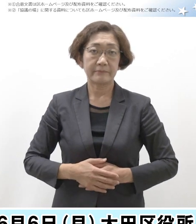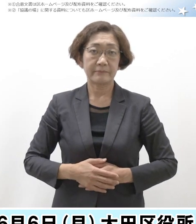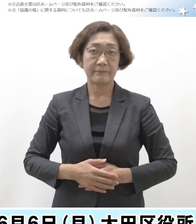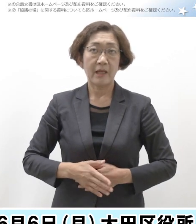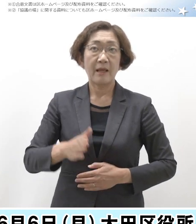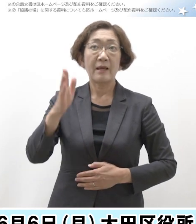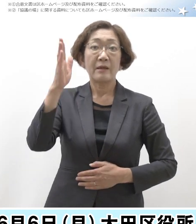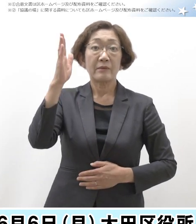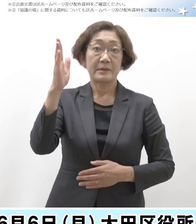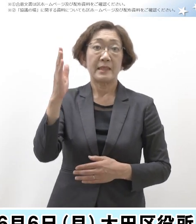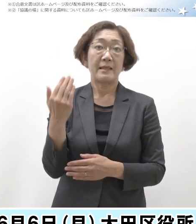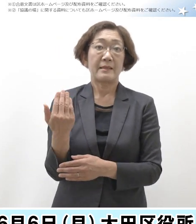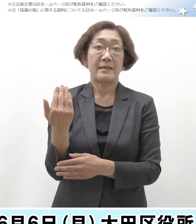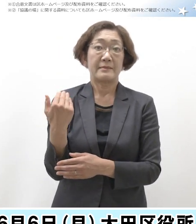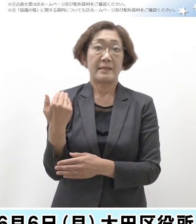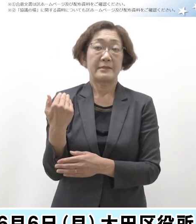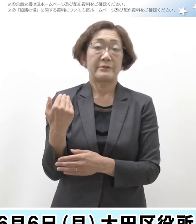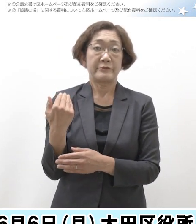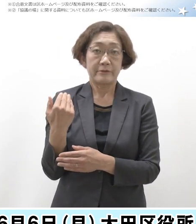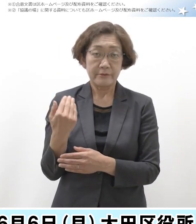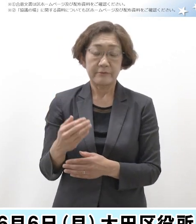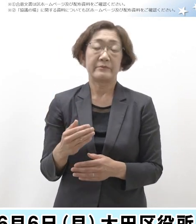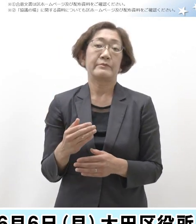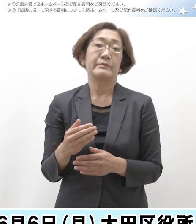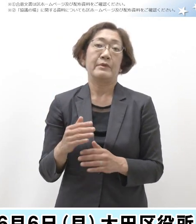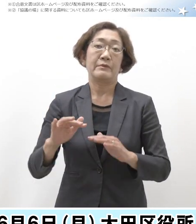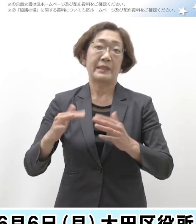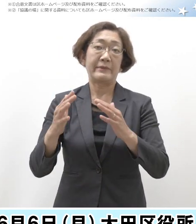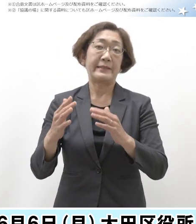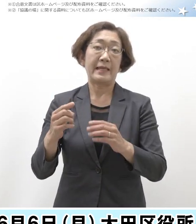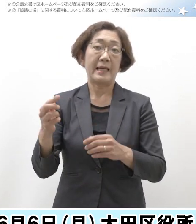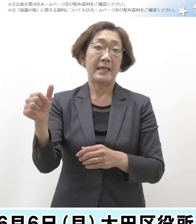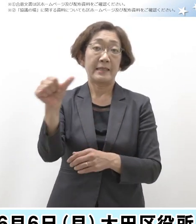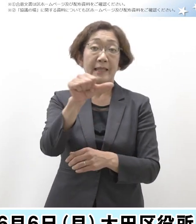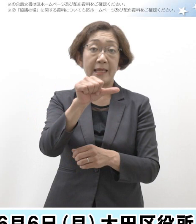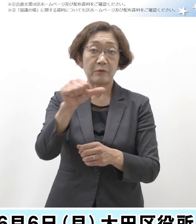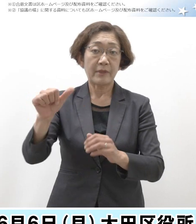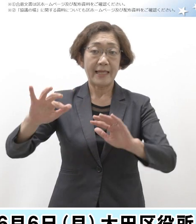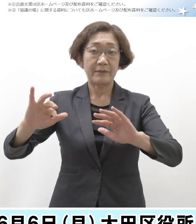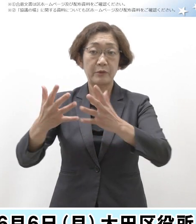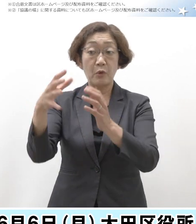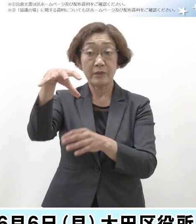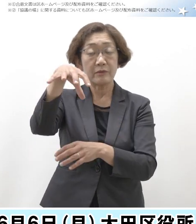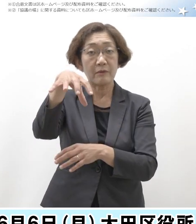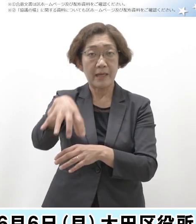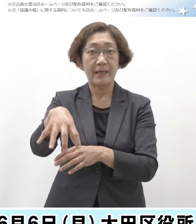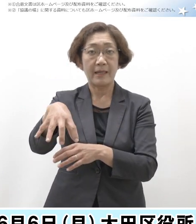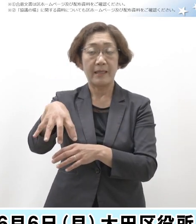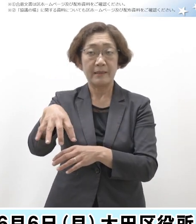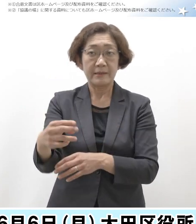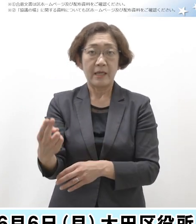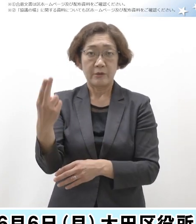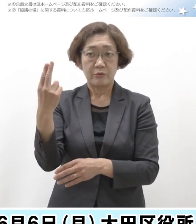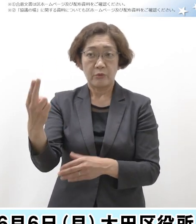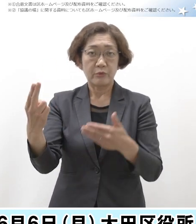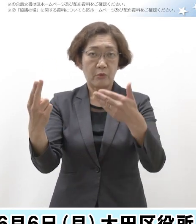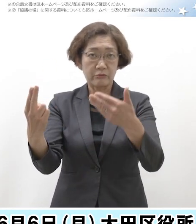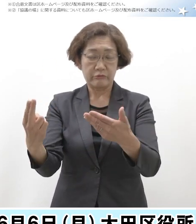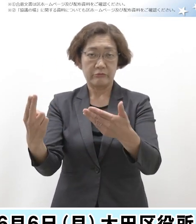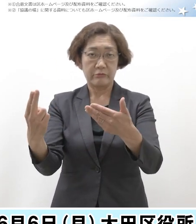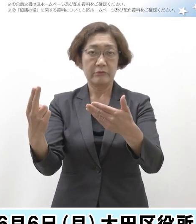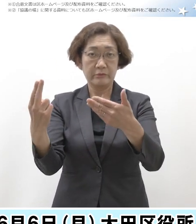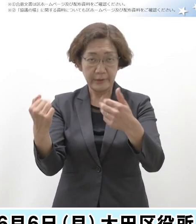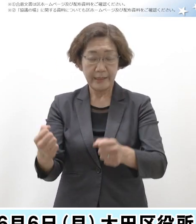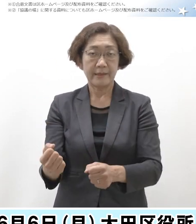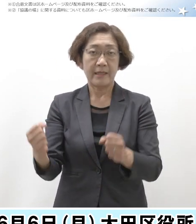が先日行われました第5回協議の場にて都区間で協議し本日合意した